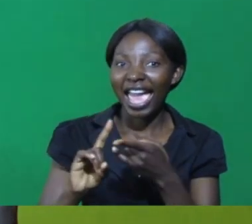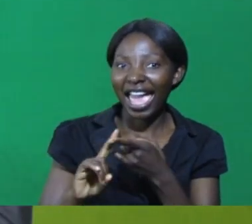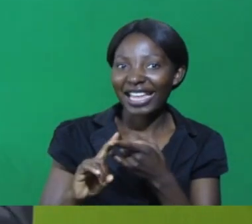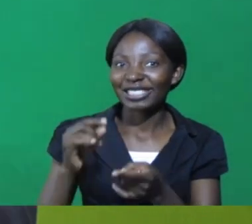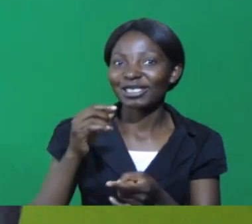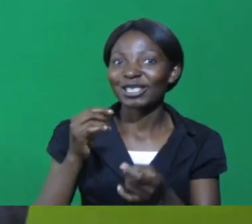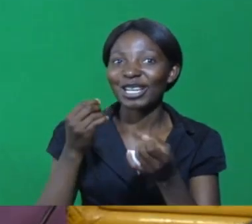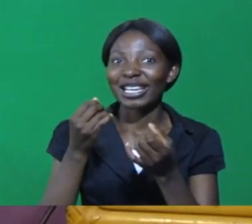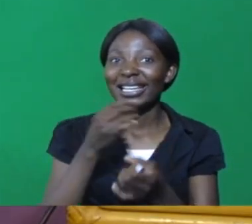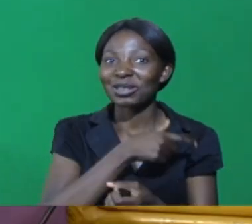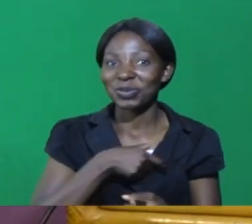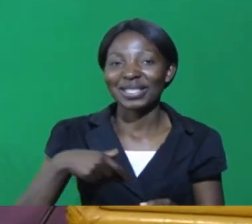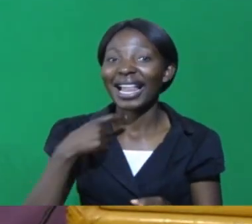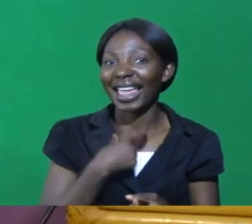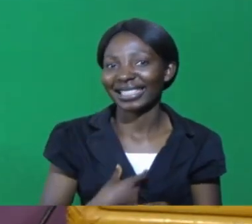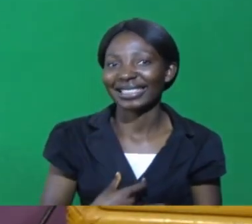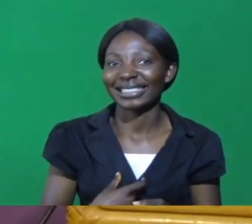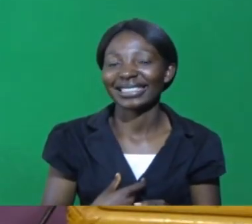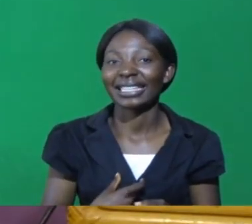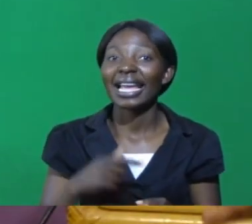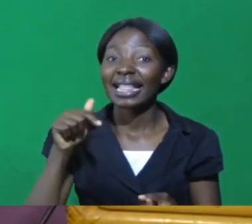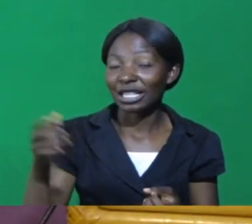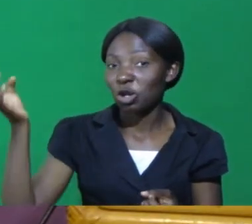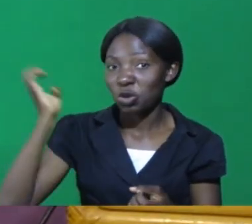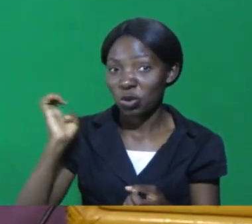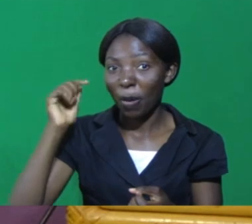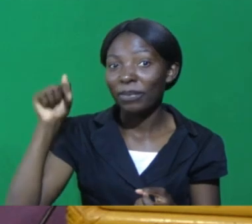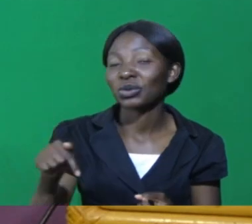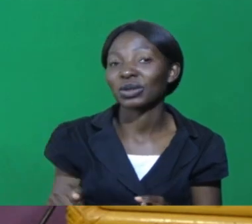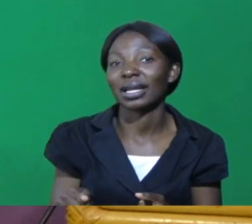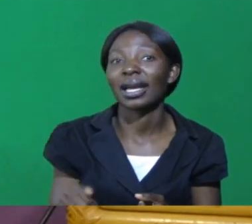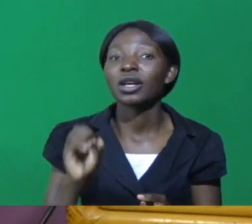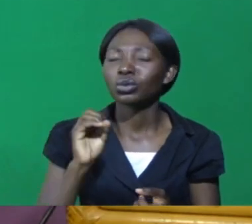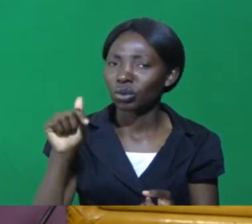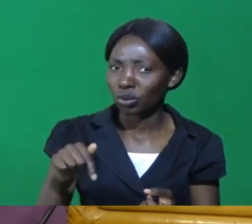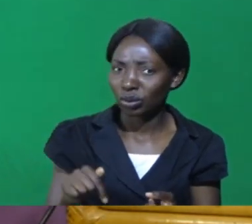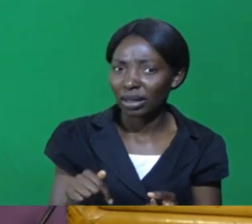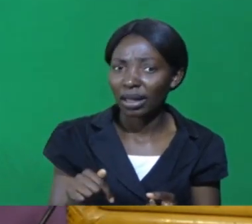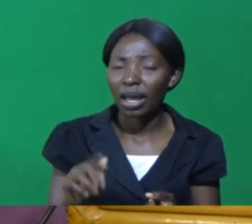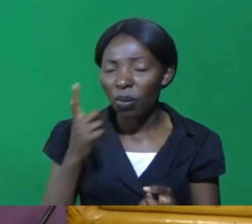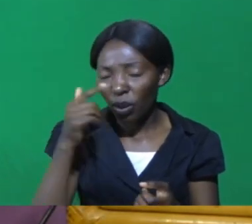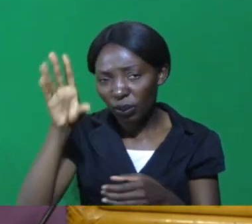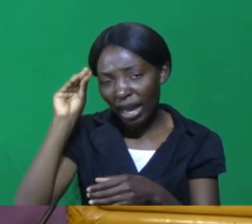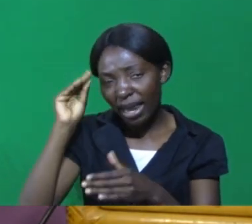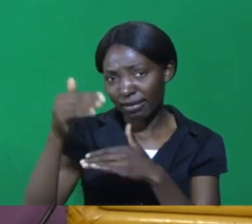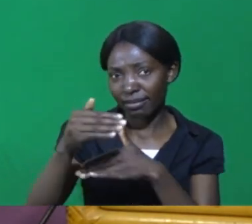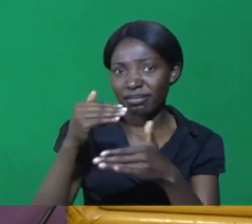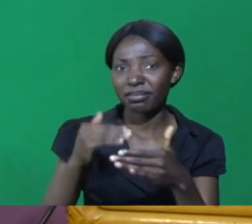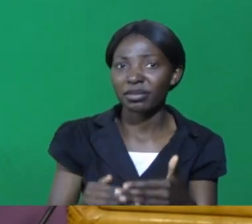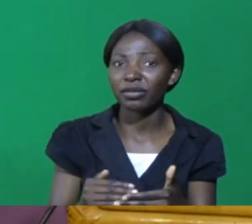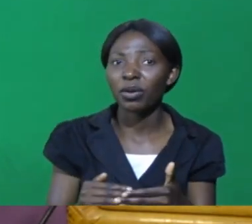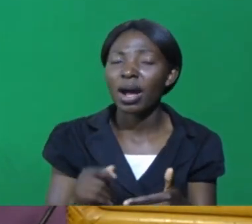neSwitzerland. Saka ndo zviri kumodern Europe yezvinezvi. Saka isusu manje patakadzidza kumashure